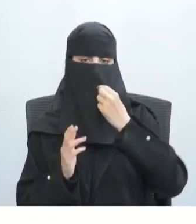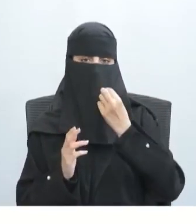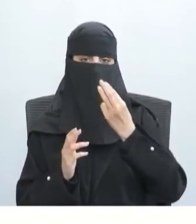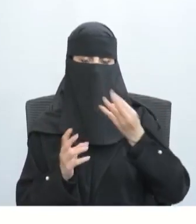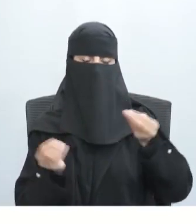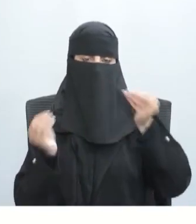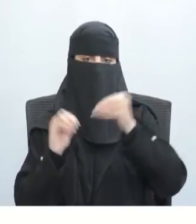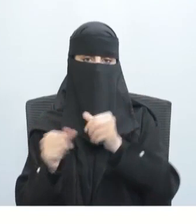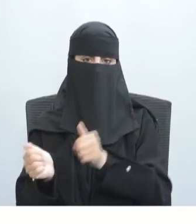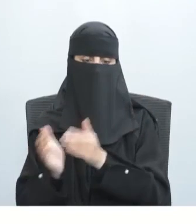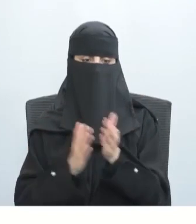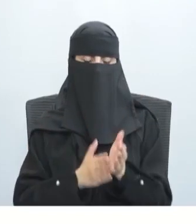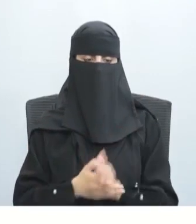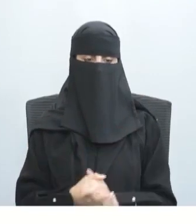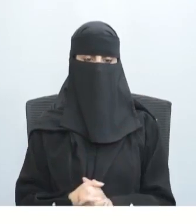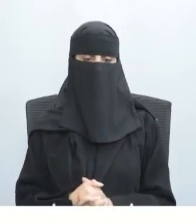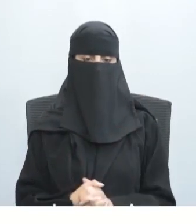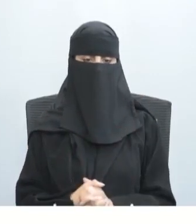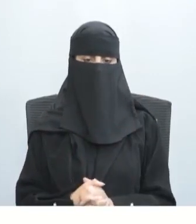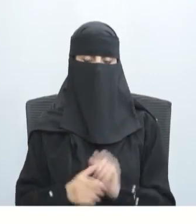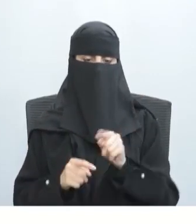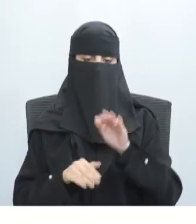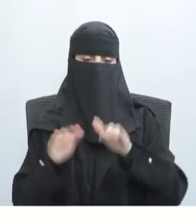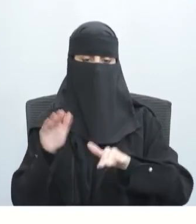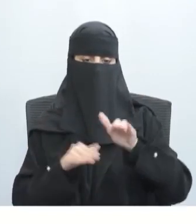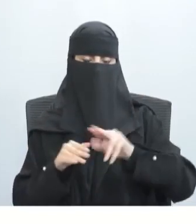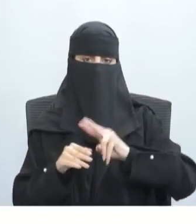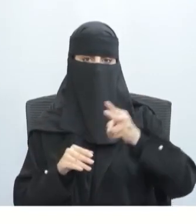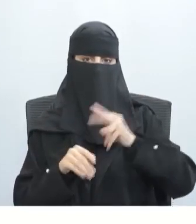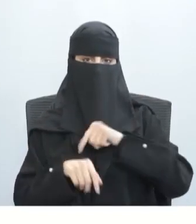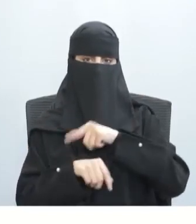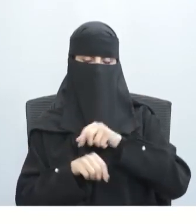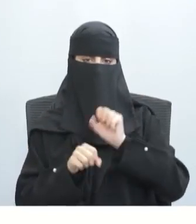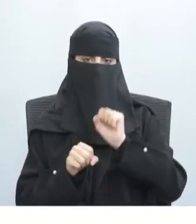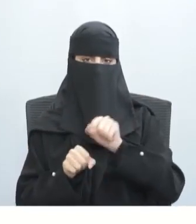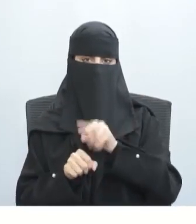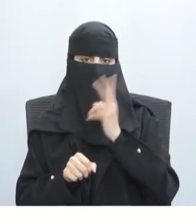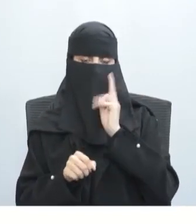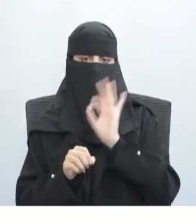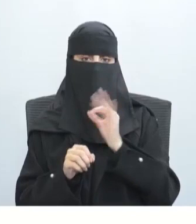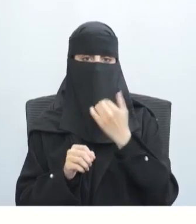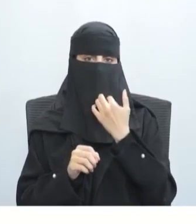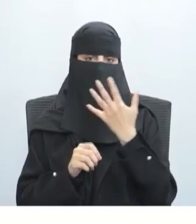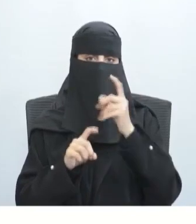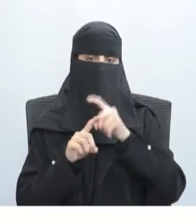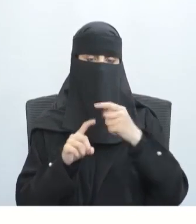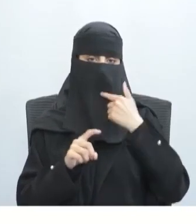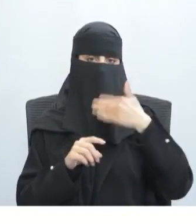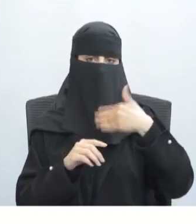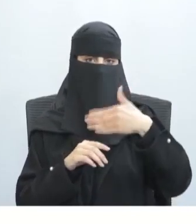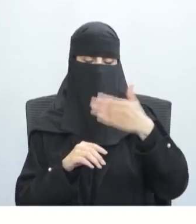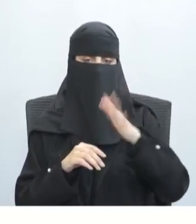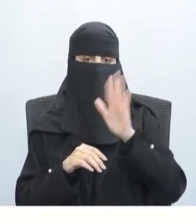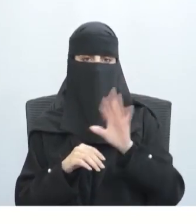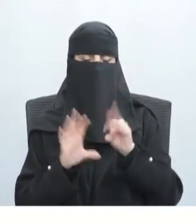الحاليه بناء على معدل معين وفتره زمنيه معينه مثلا معدل 5% كل سنه فتره زمنيه كل